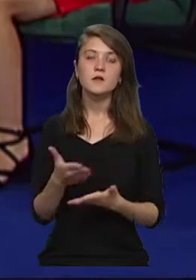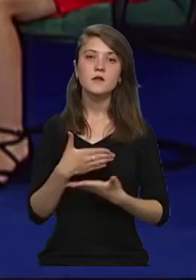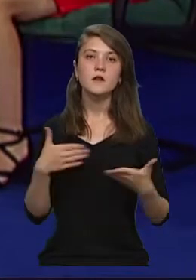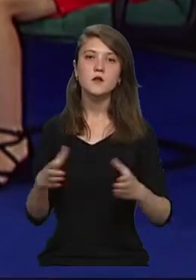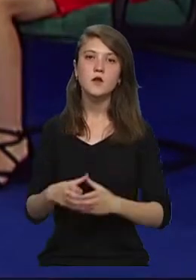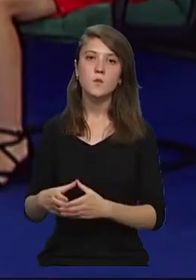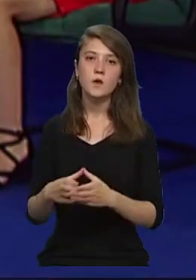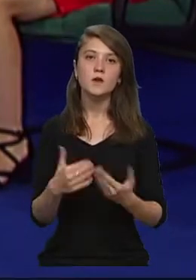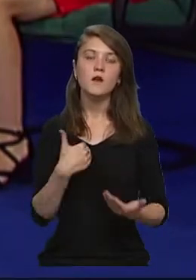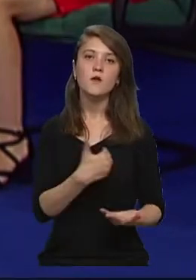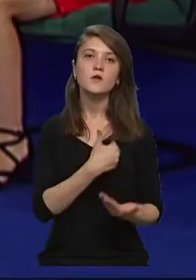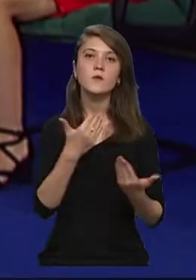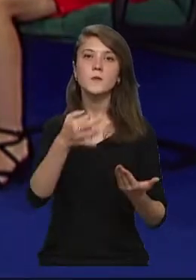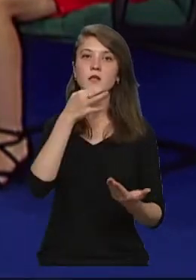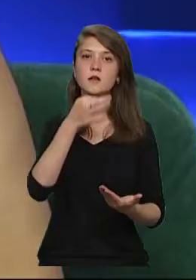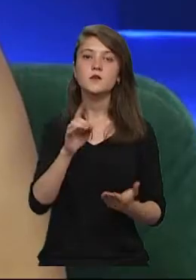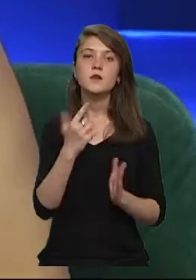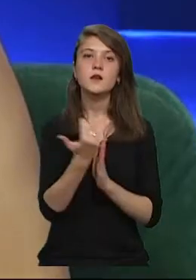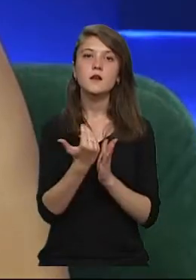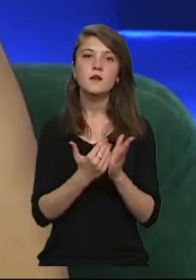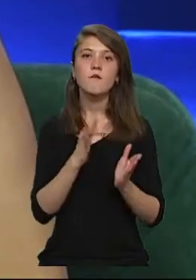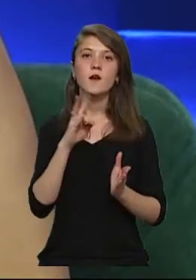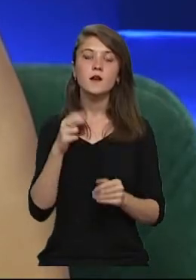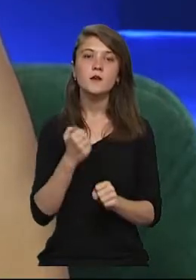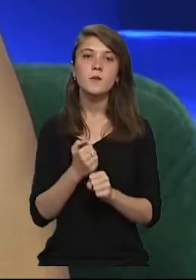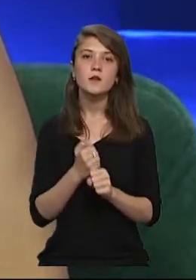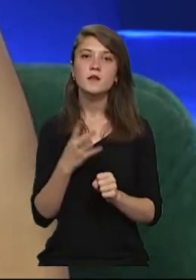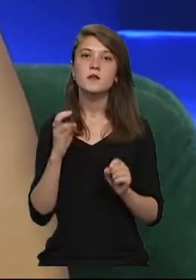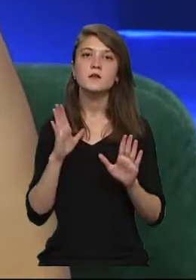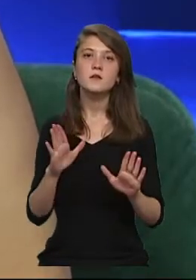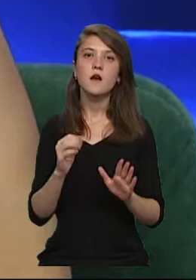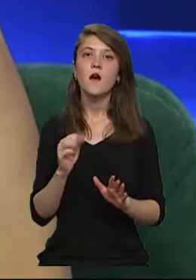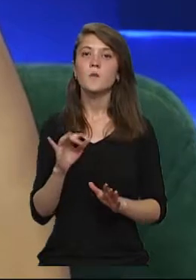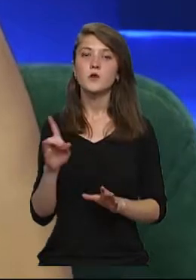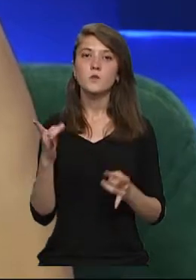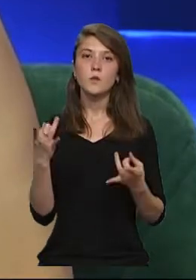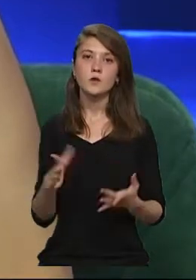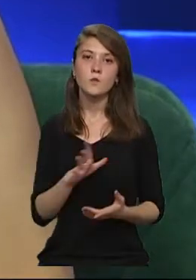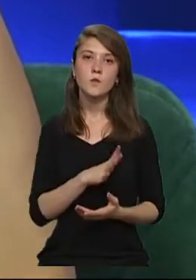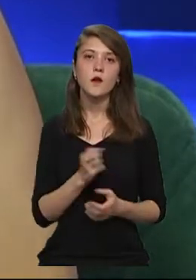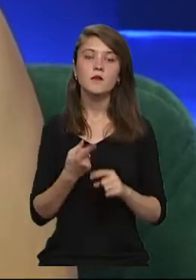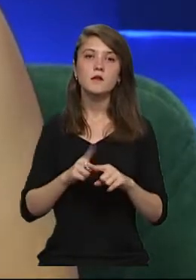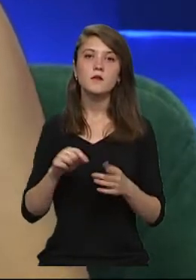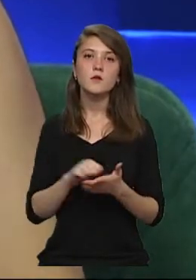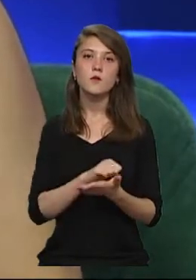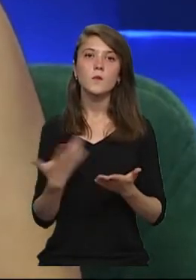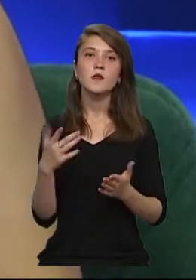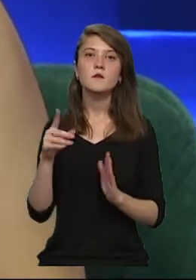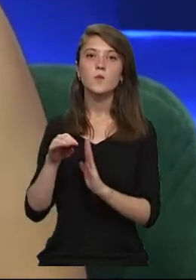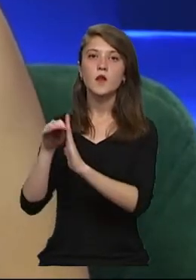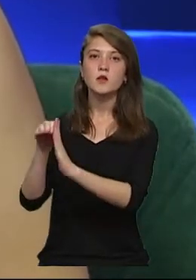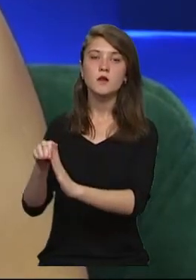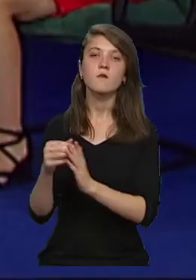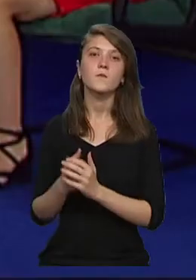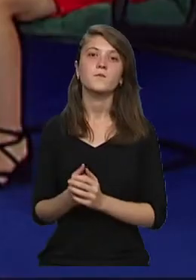громади. І я вам хочу сказати, що стратегія, вона напрацьована не тільки, аби щоб була, щоб цей документ десь лежав, або